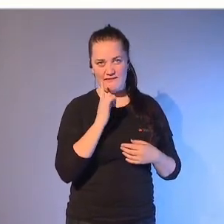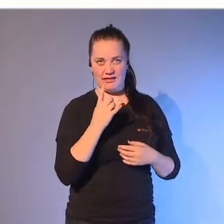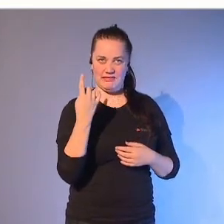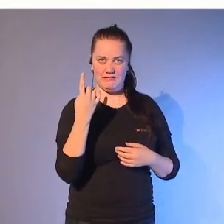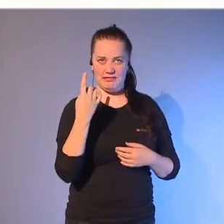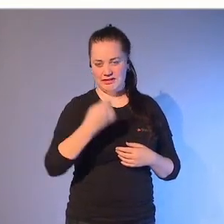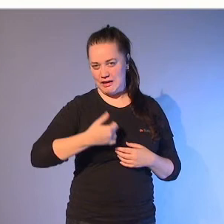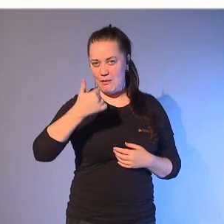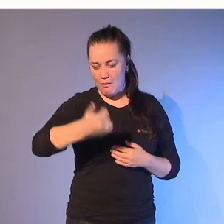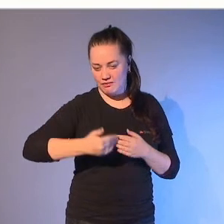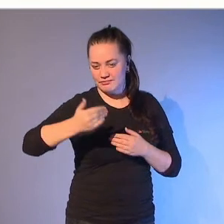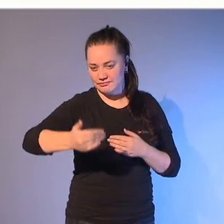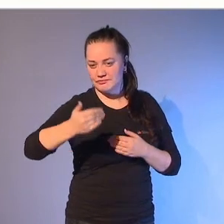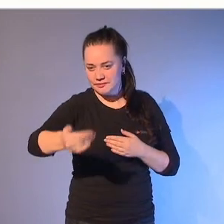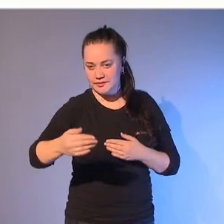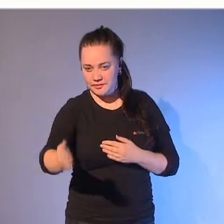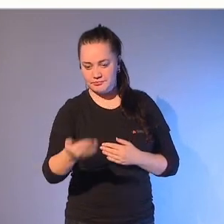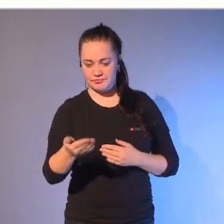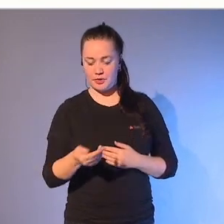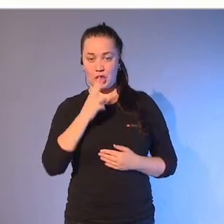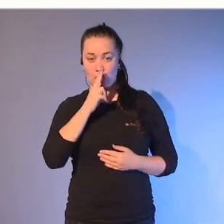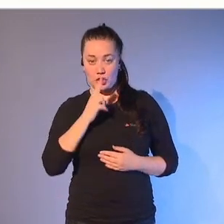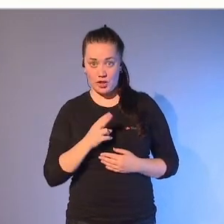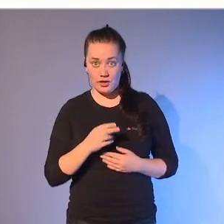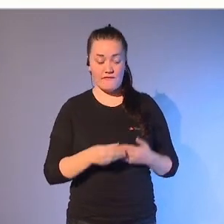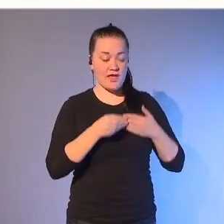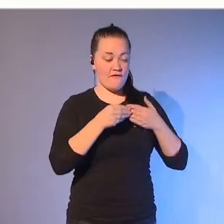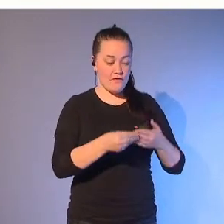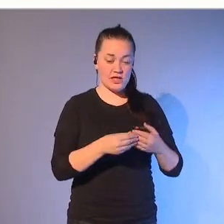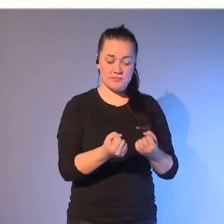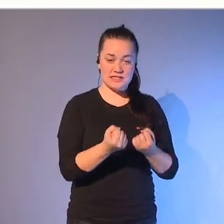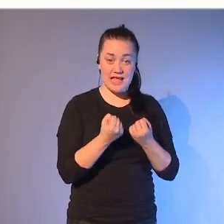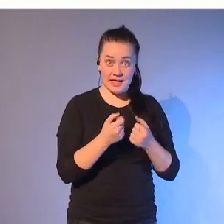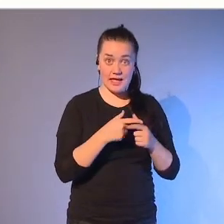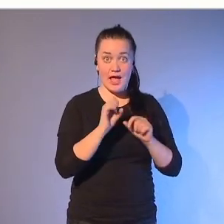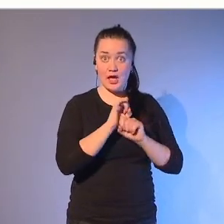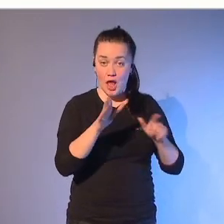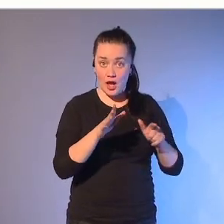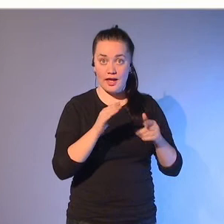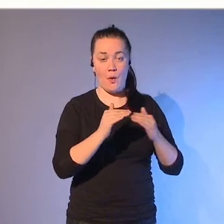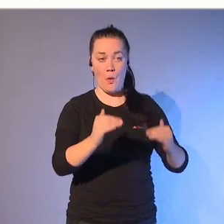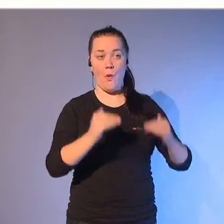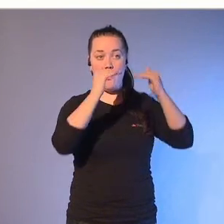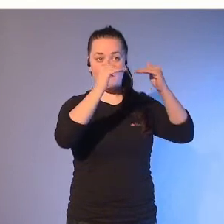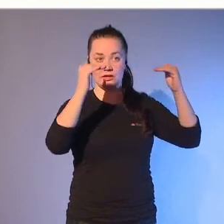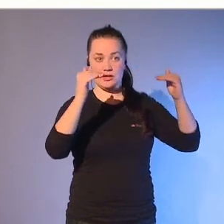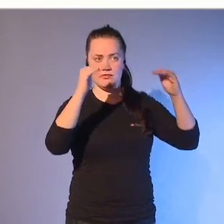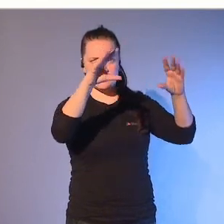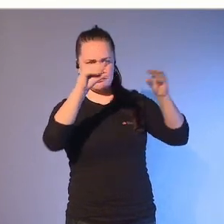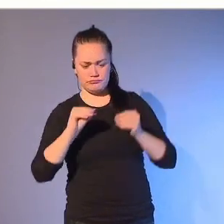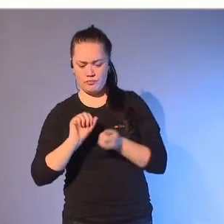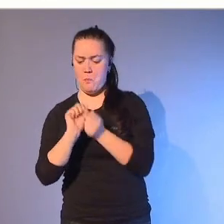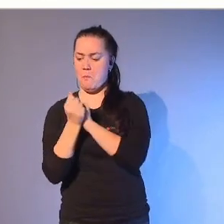med føringer som er sterk og klar og overordnet, og så skal det omsettes til praksis i en